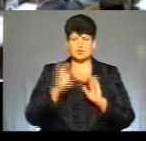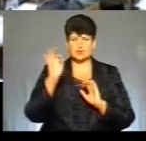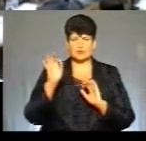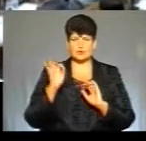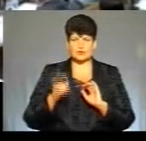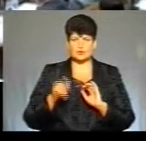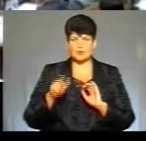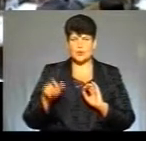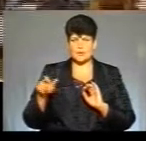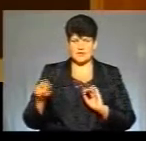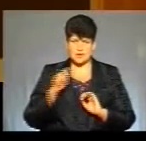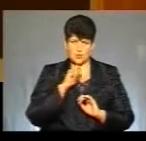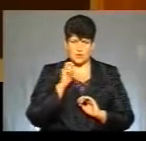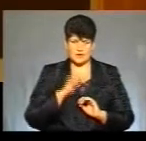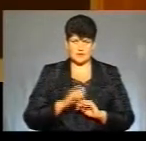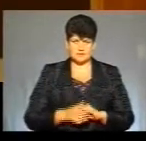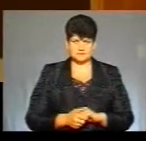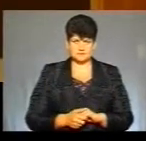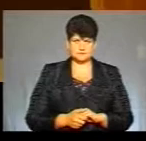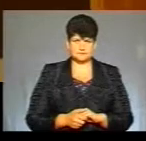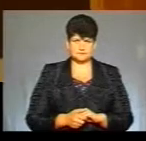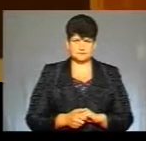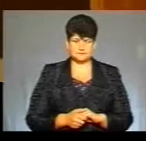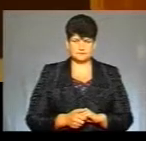90% громадян України.